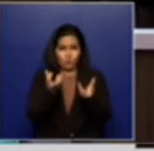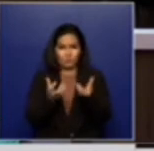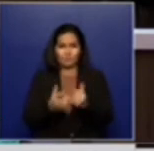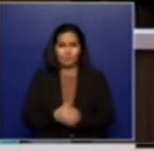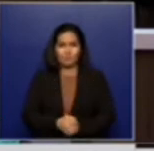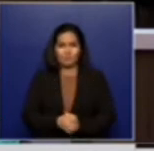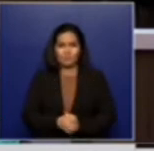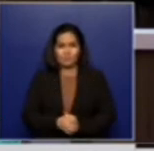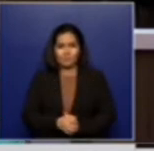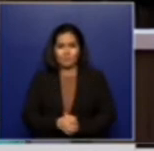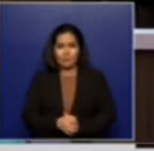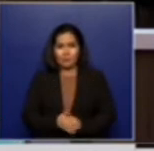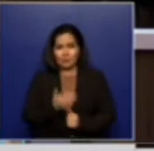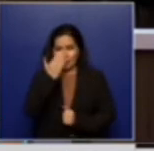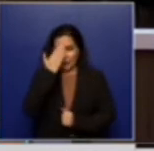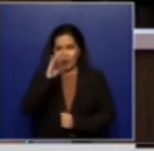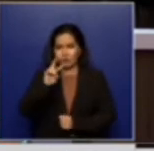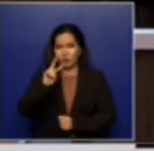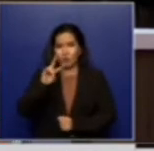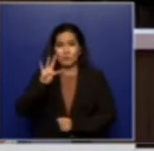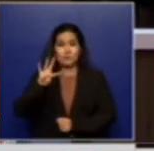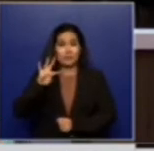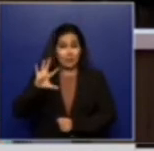หรือขาวค่าแดงในส่วนกระทรวงยุติธรรมหน้า245